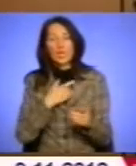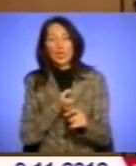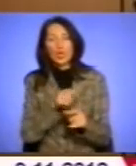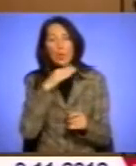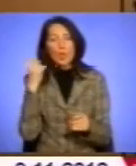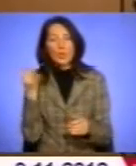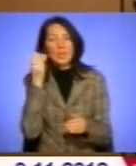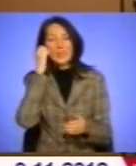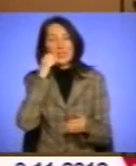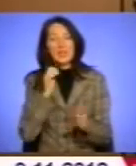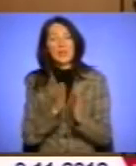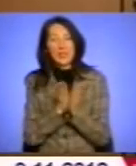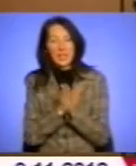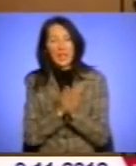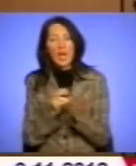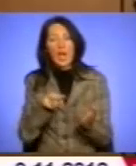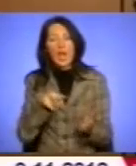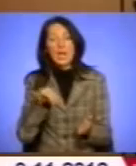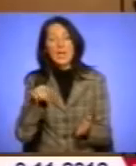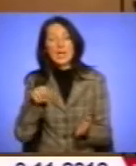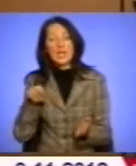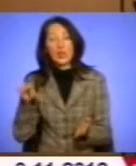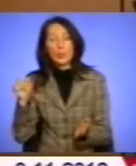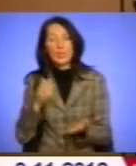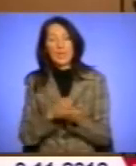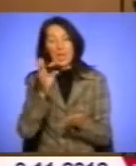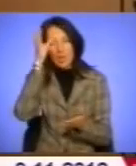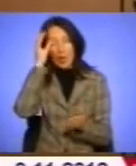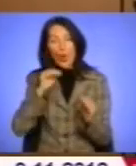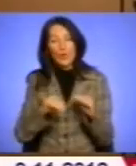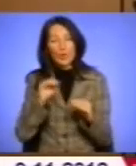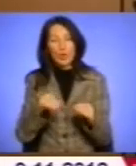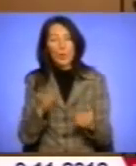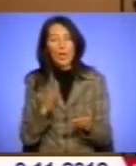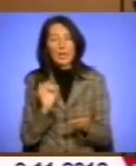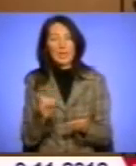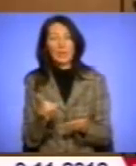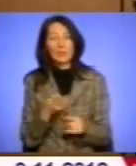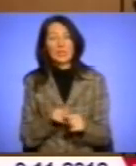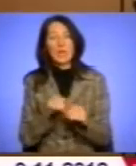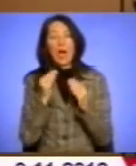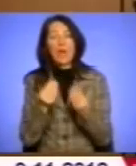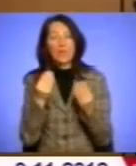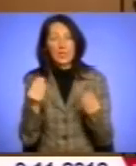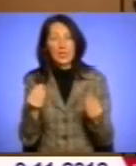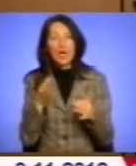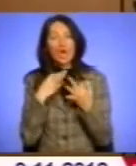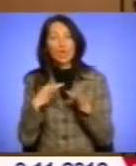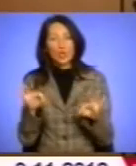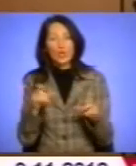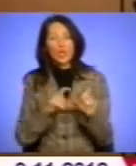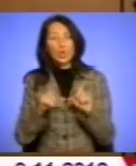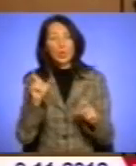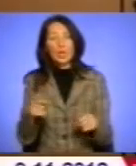видань, літописи є, є наукові розробки. І ця виставка дозволила